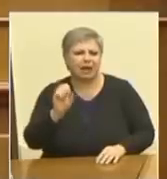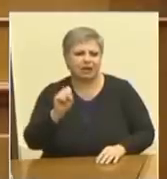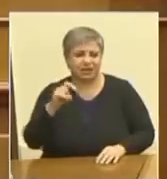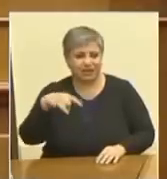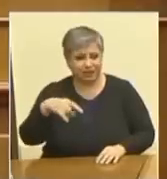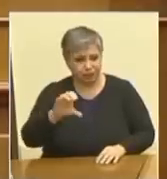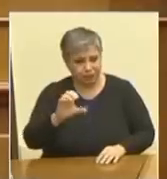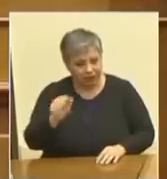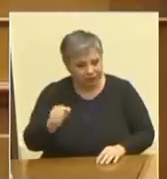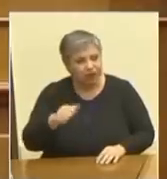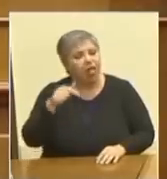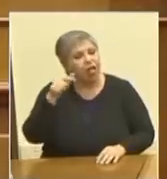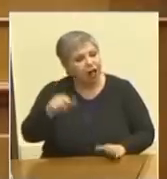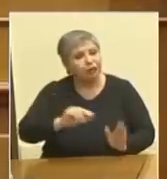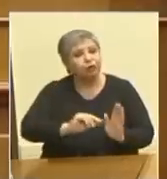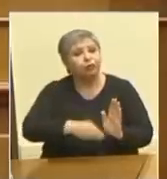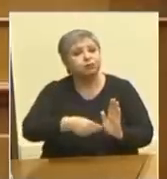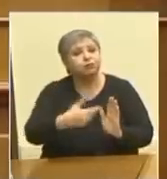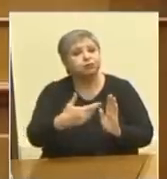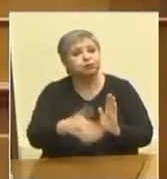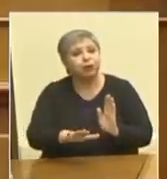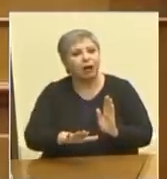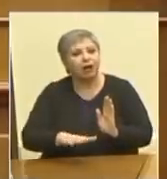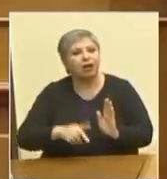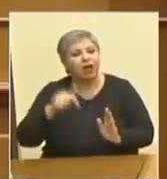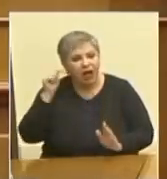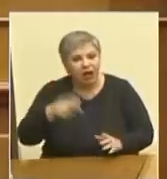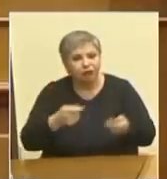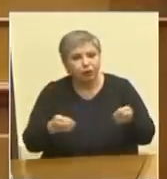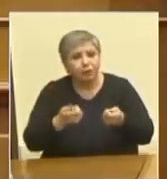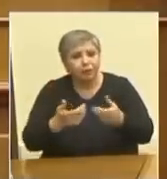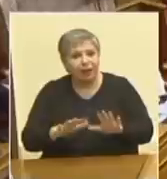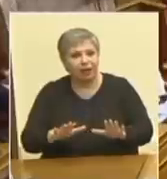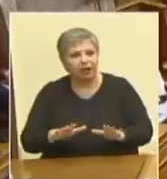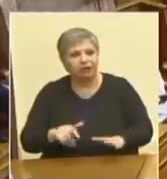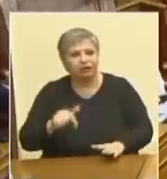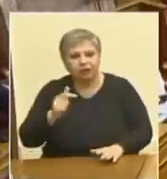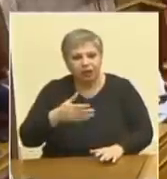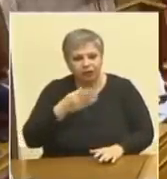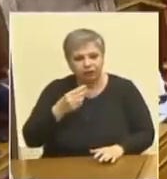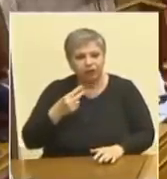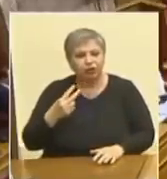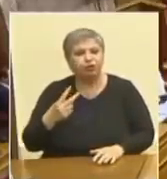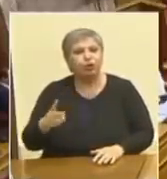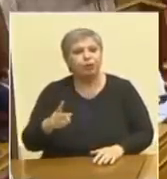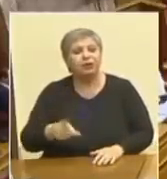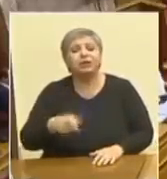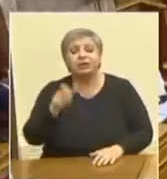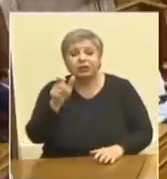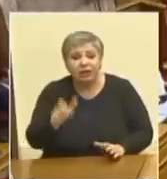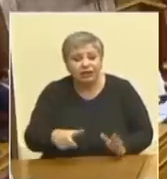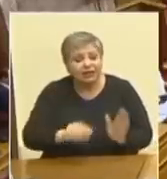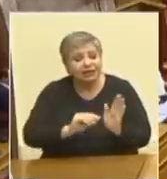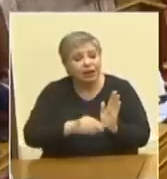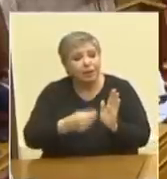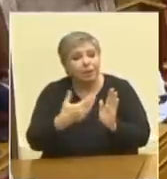υπογράψατε! Αυτά υπογράψατε και ζητάτε και τα αρέστα! Δεν τρέπεστε λίγο! Δεν τρέπεστε λίγο! Αυτά υπογράψατε!